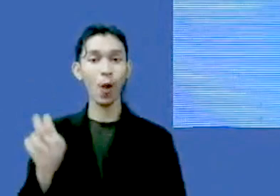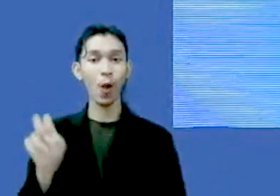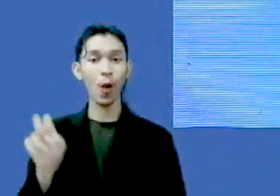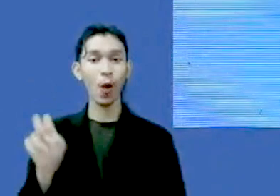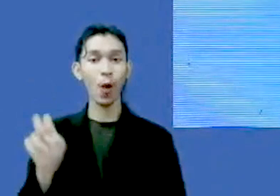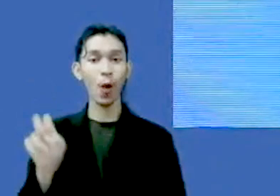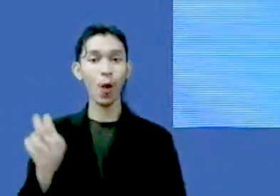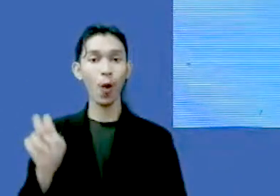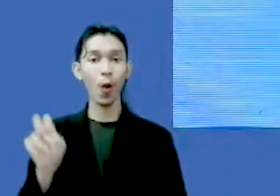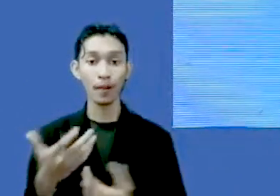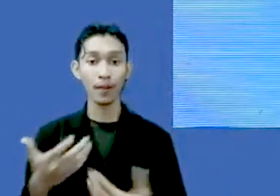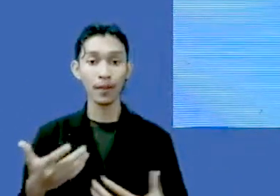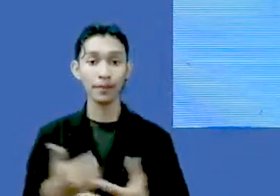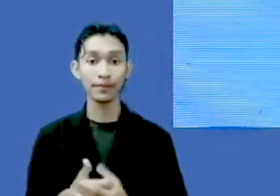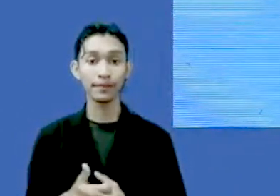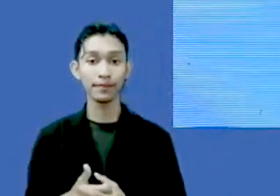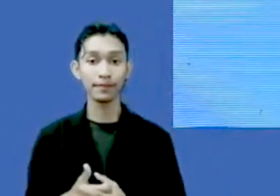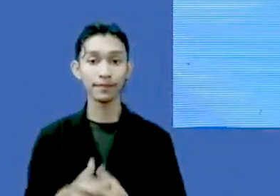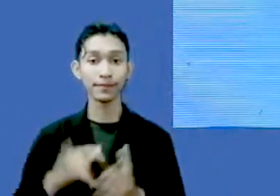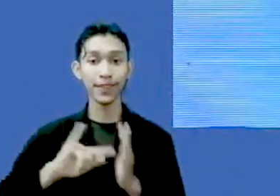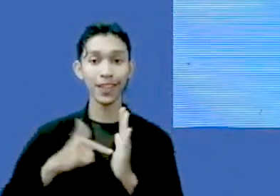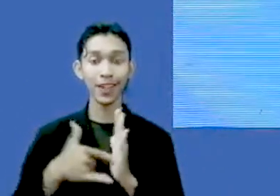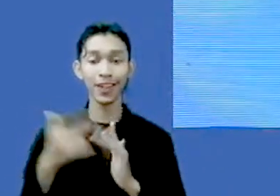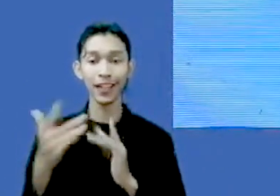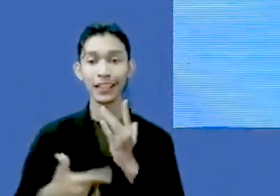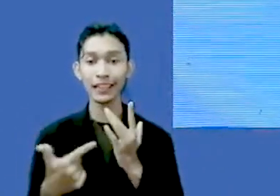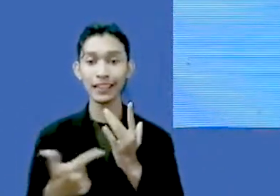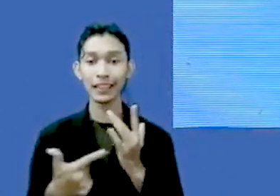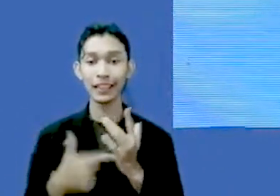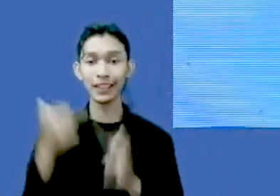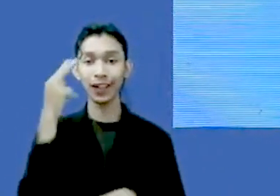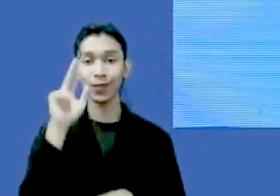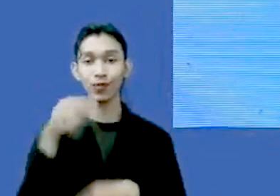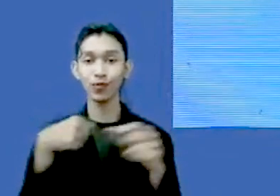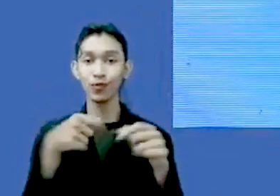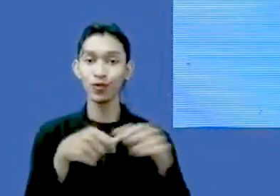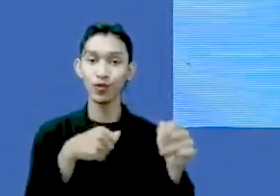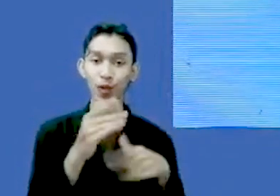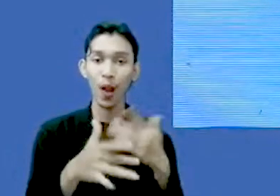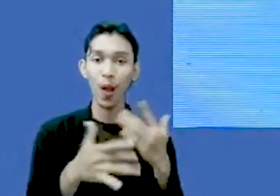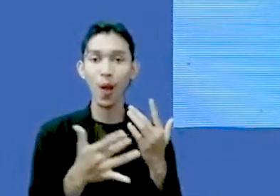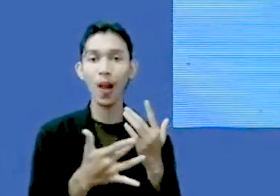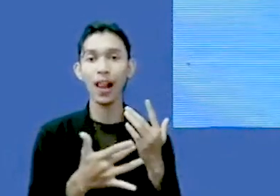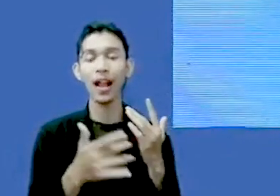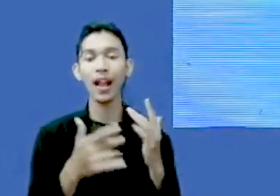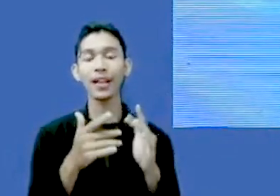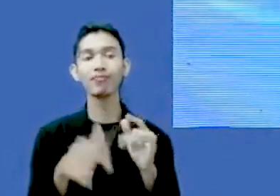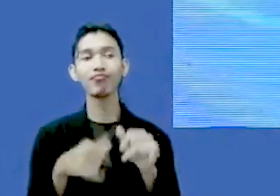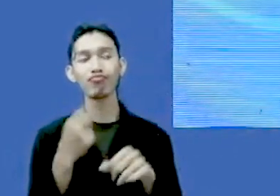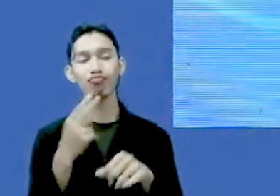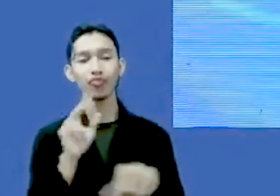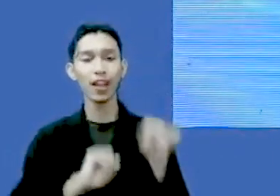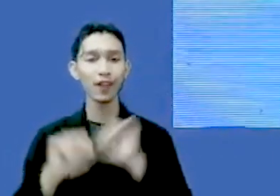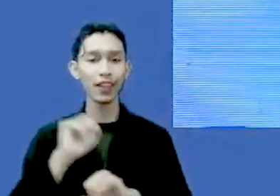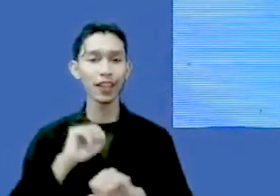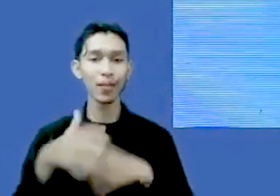memperkenalkan misalnya teknologi digital untuk berjualan online untuk beraktivitas yang